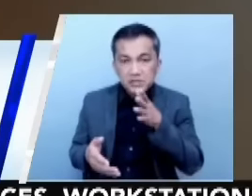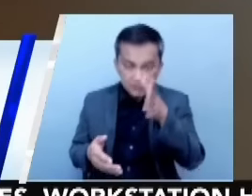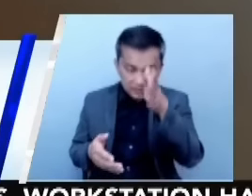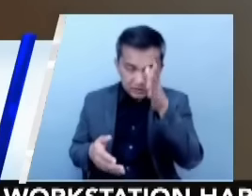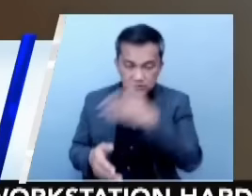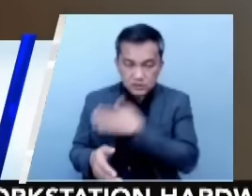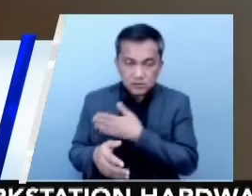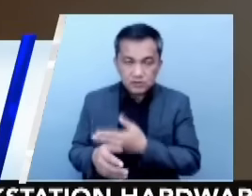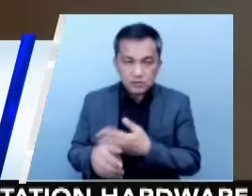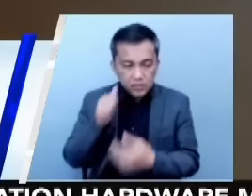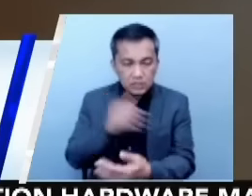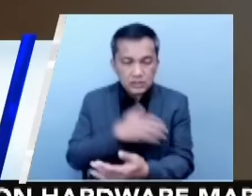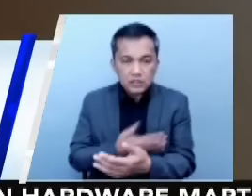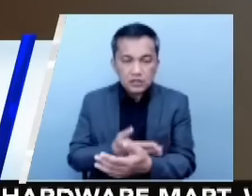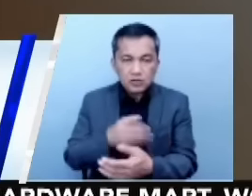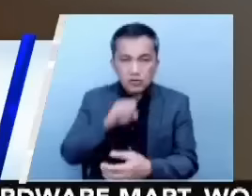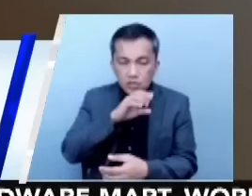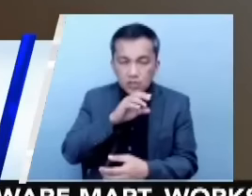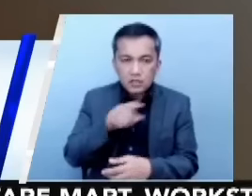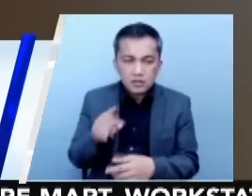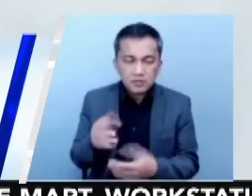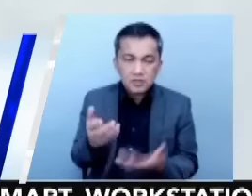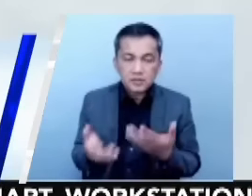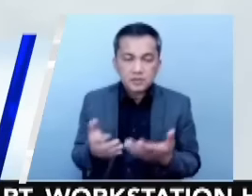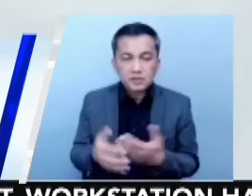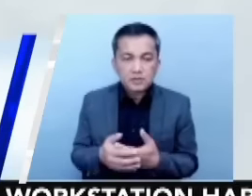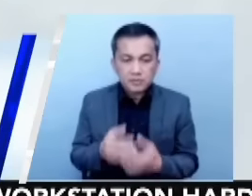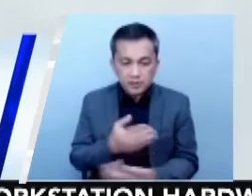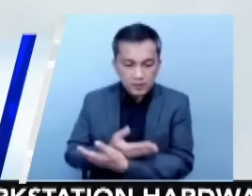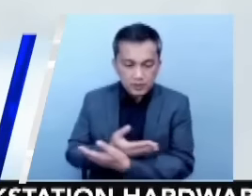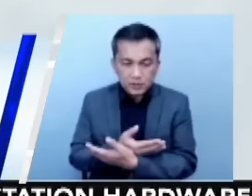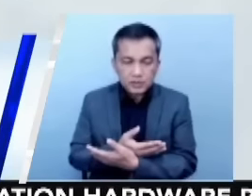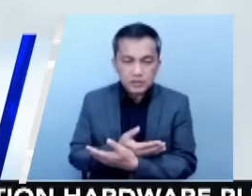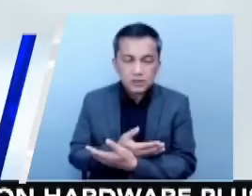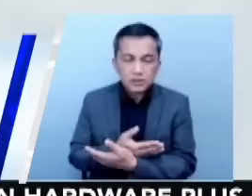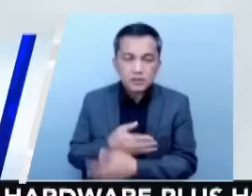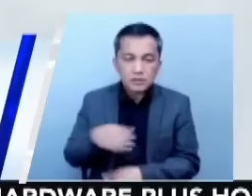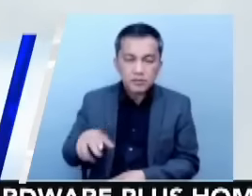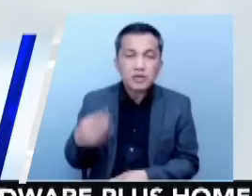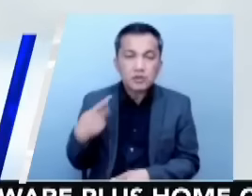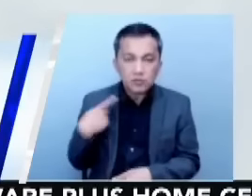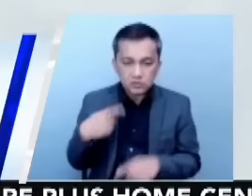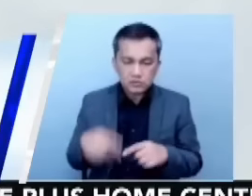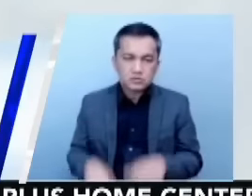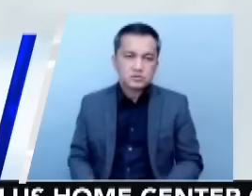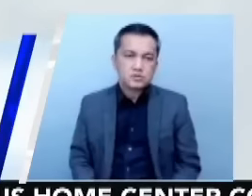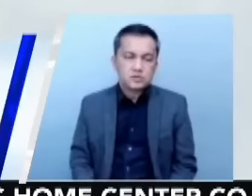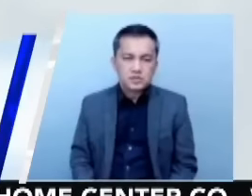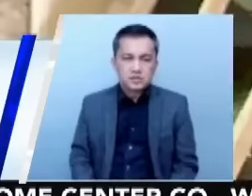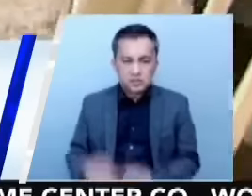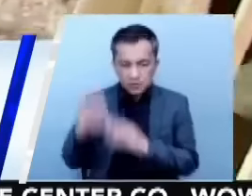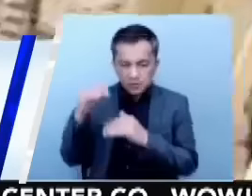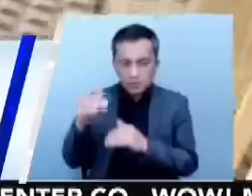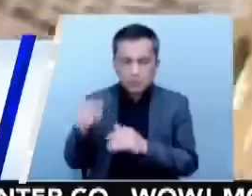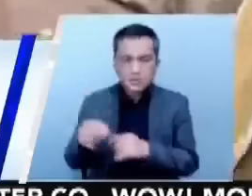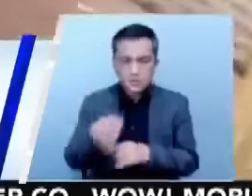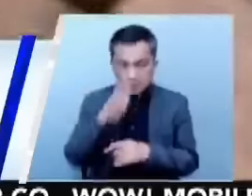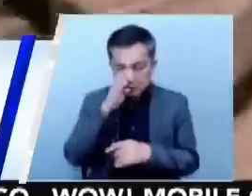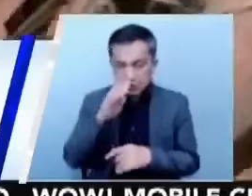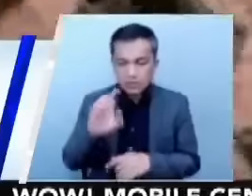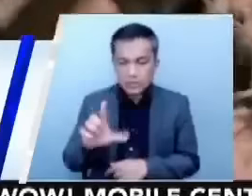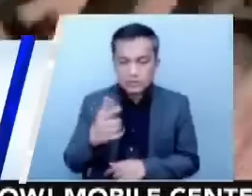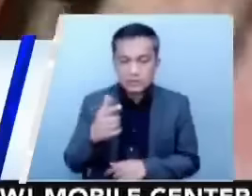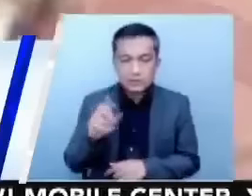lola, baby, who is a toddler. Kaya sana raw maging stricto ang mga lokal na pamahalaan sa pamimigay